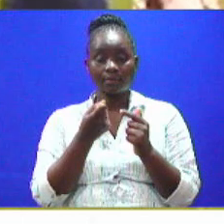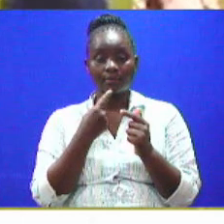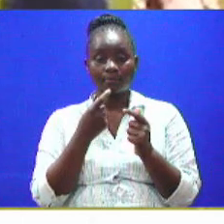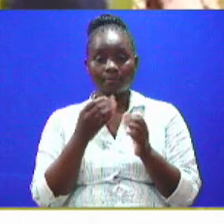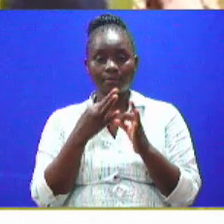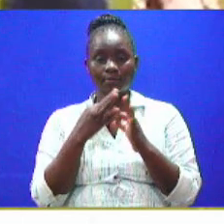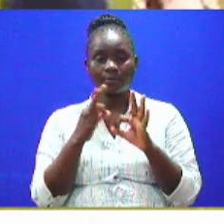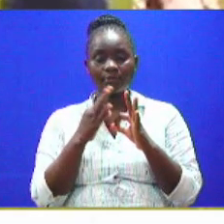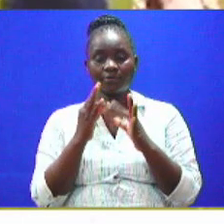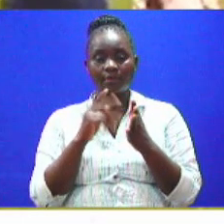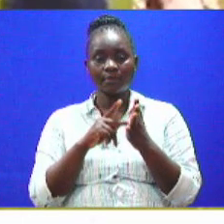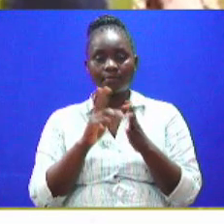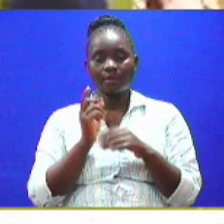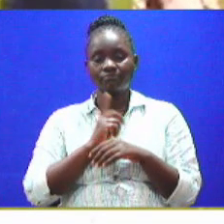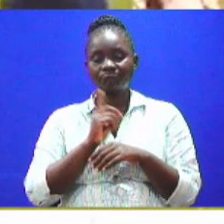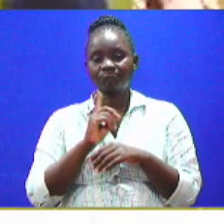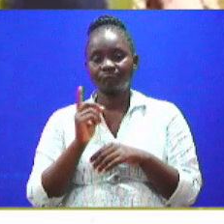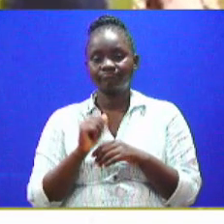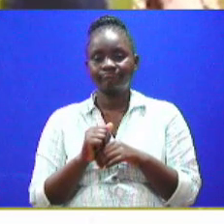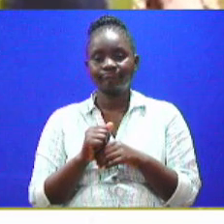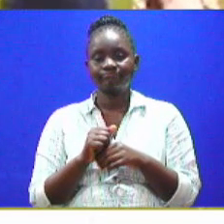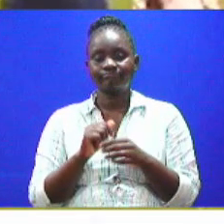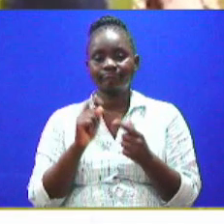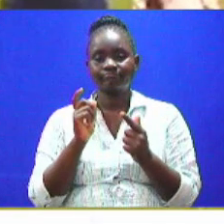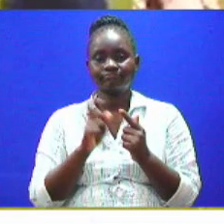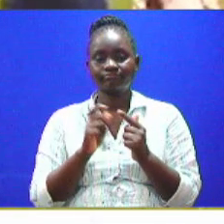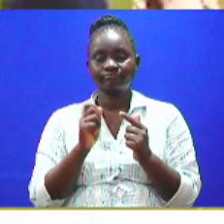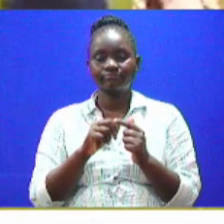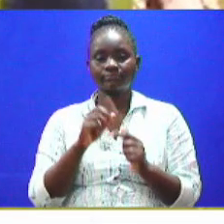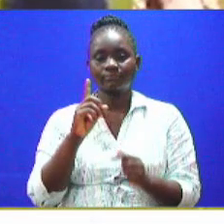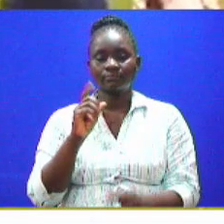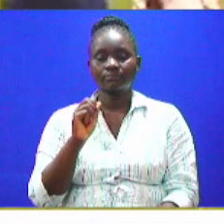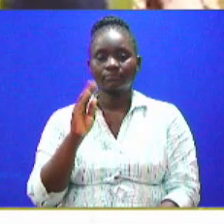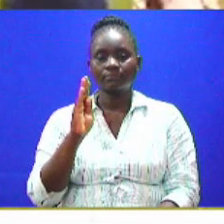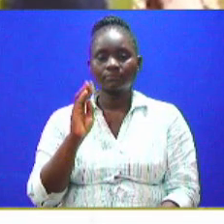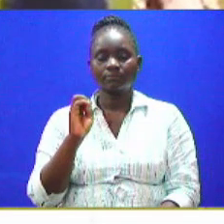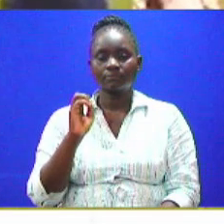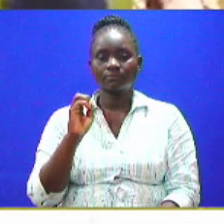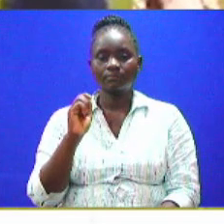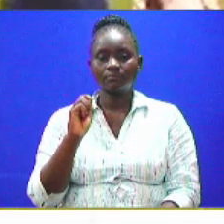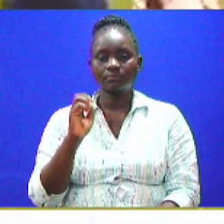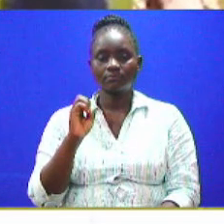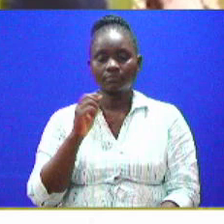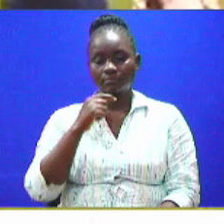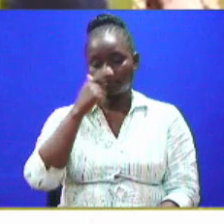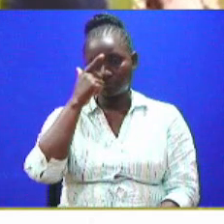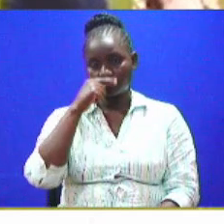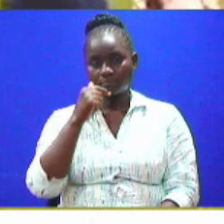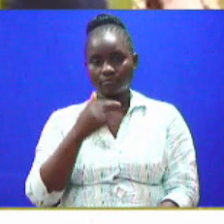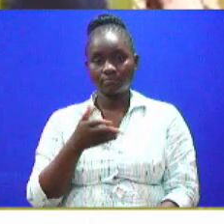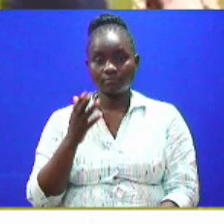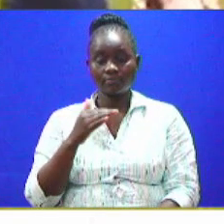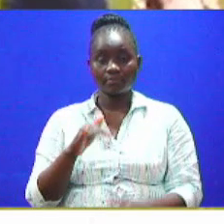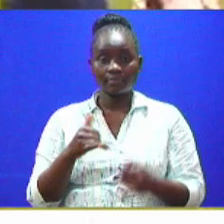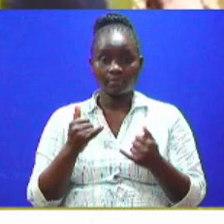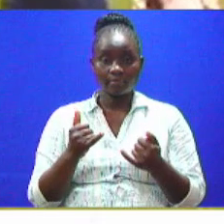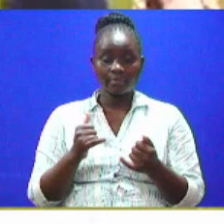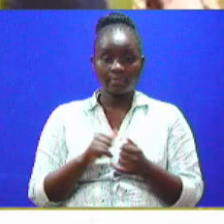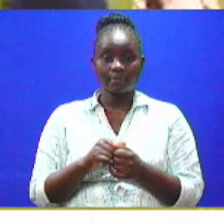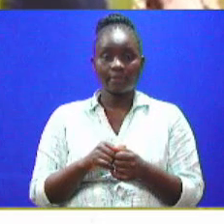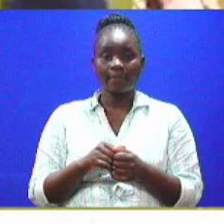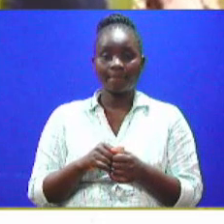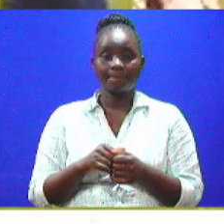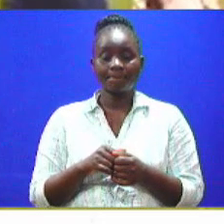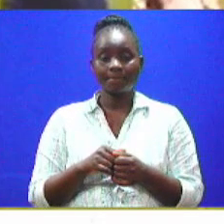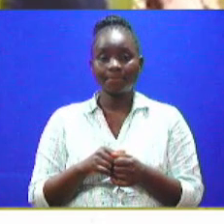waka netikende, bato pimire sukari, bato pimire maiso, ebirore ngo chabiyare nge, ebirore bono, birobi